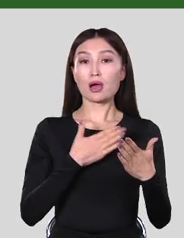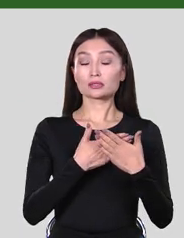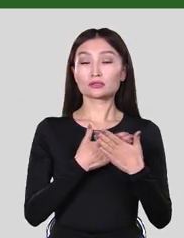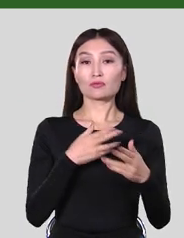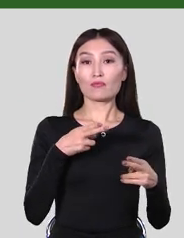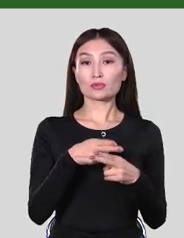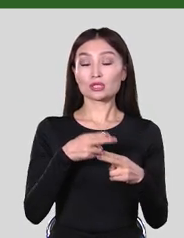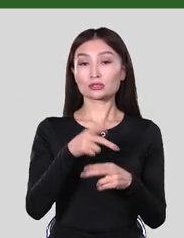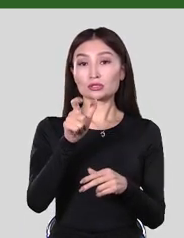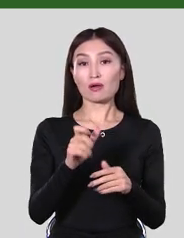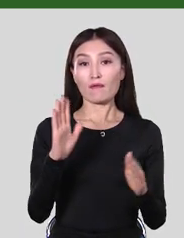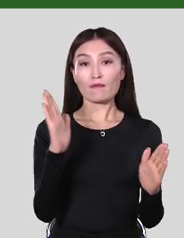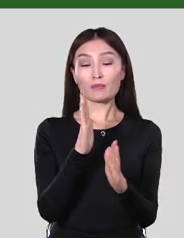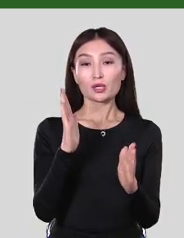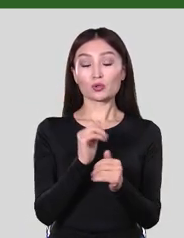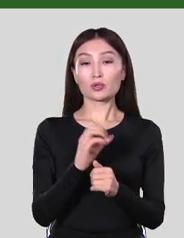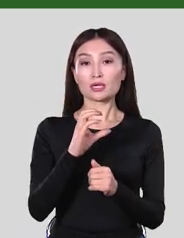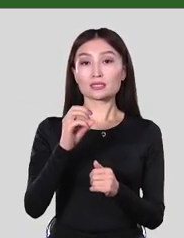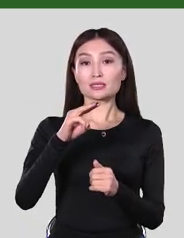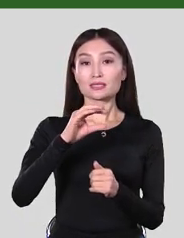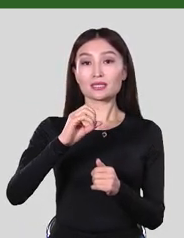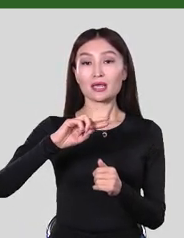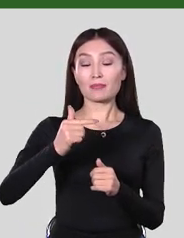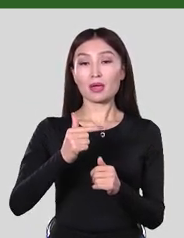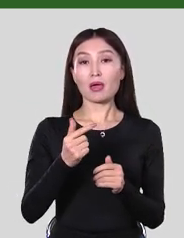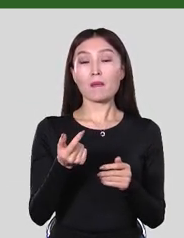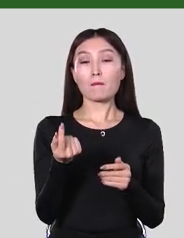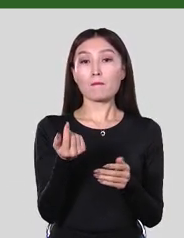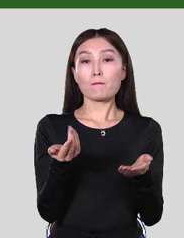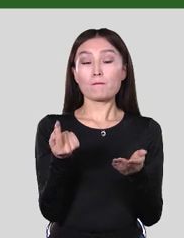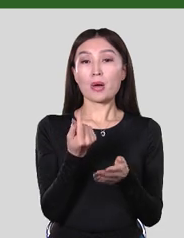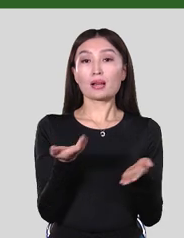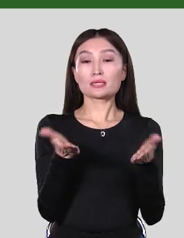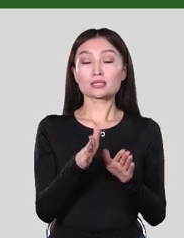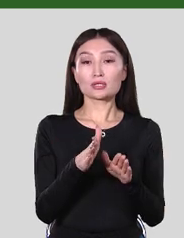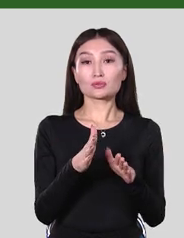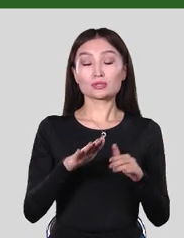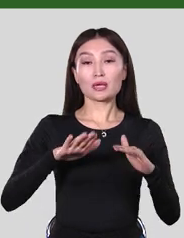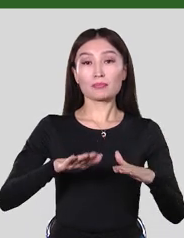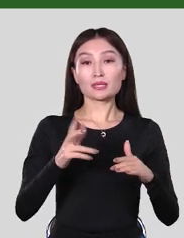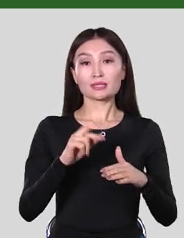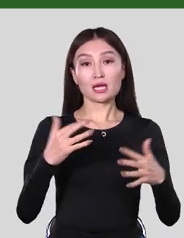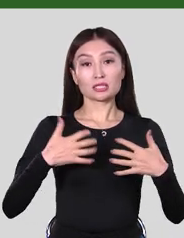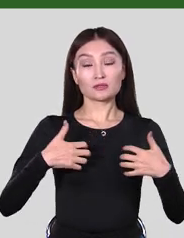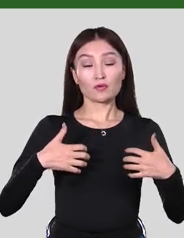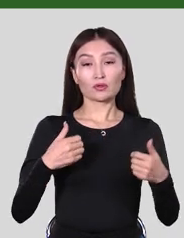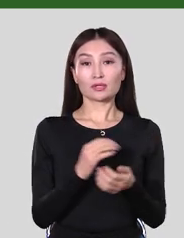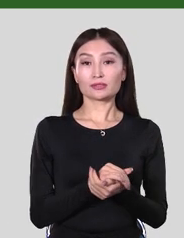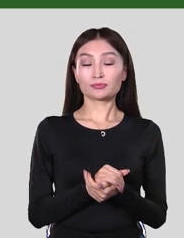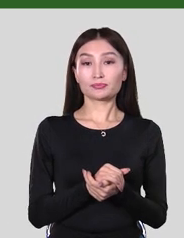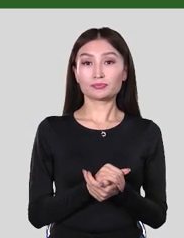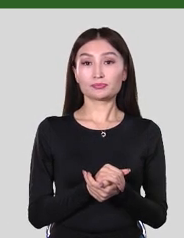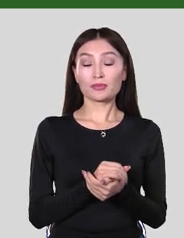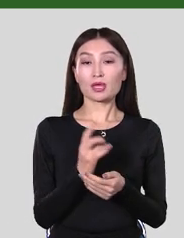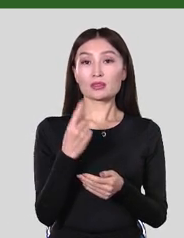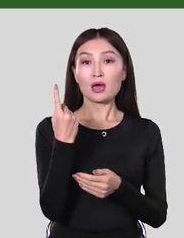вмешательстве человека в природу степи здесь мало остается места для диких животных и растений.